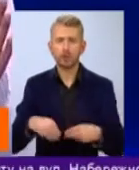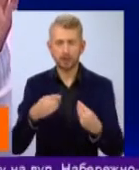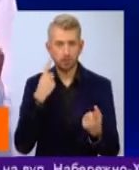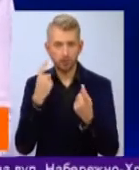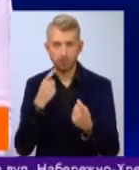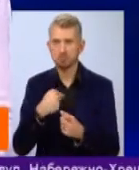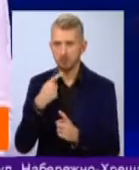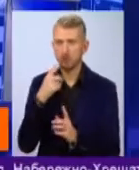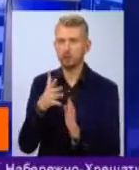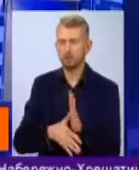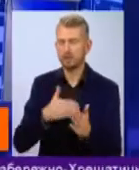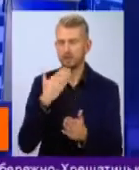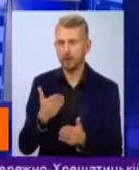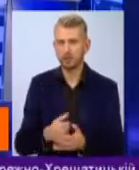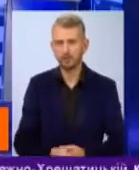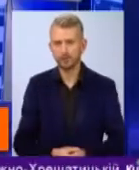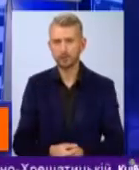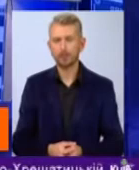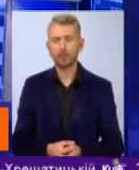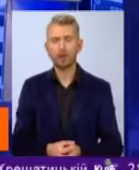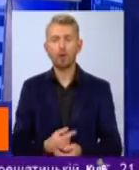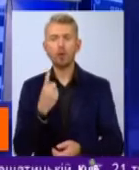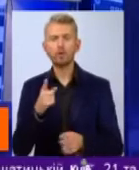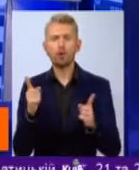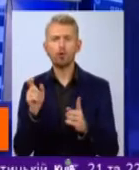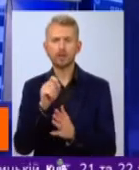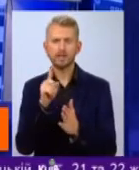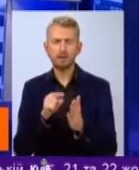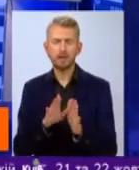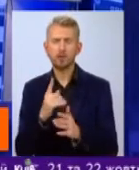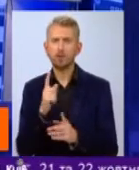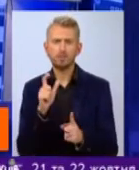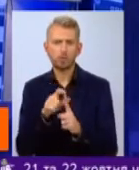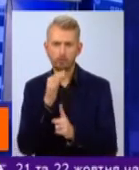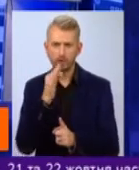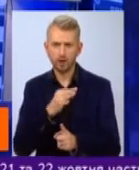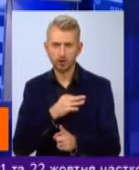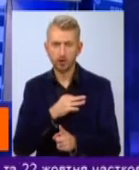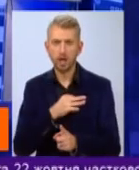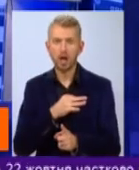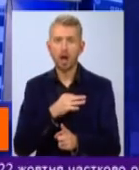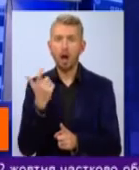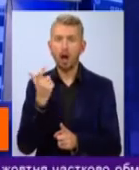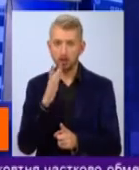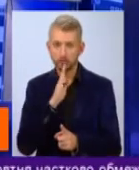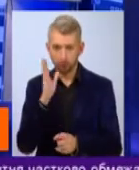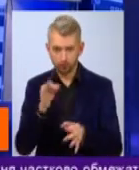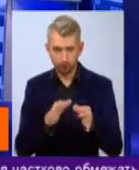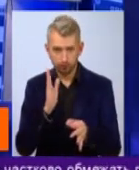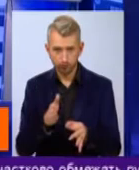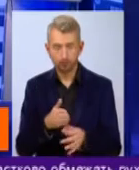Ми вже зрозуміли, дякую. Ну, одне коротке запитання, тільки одним словом скажіть. Засудять харківську цю дівчину?